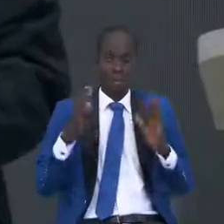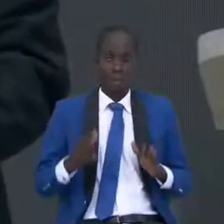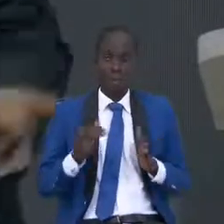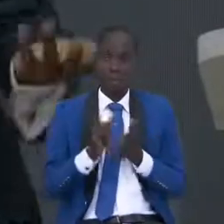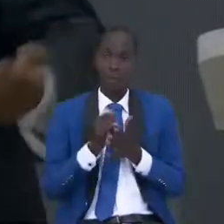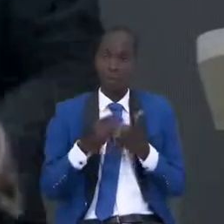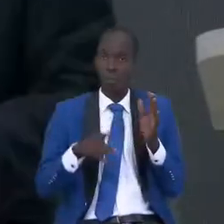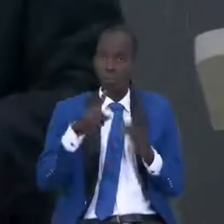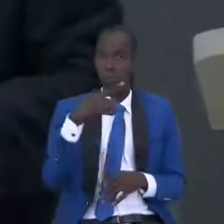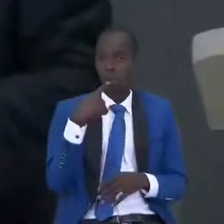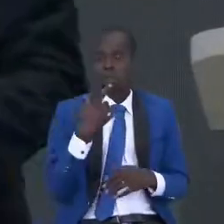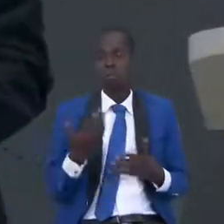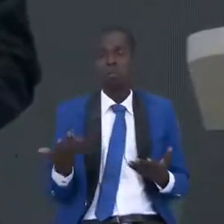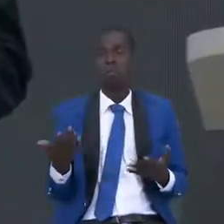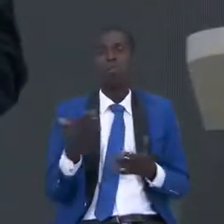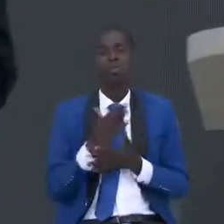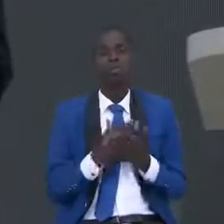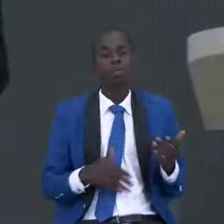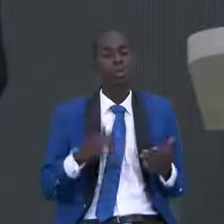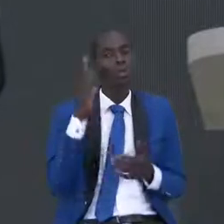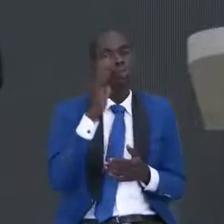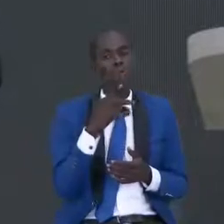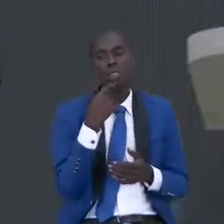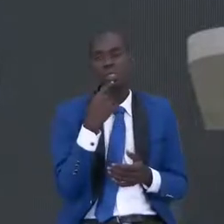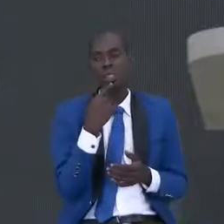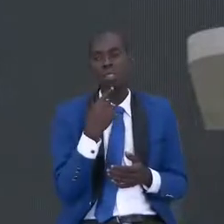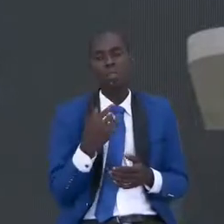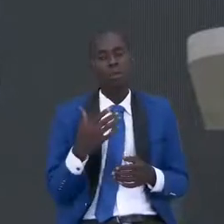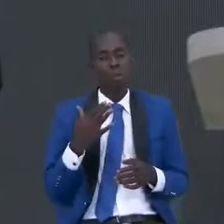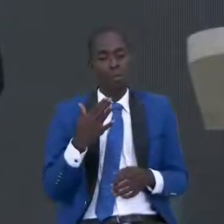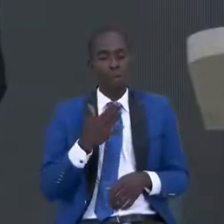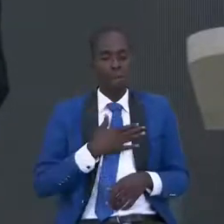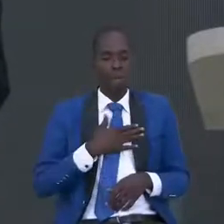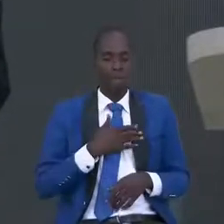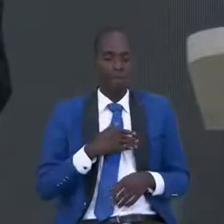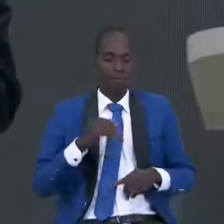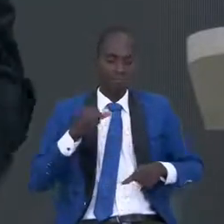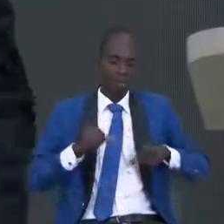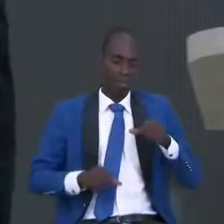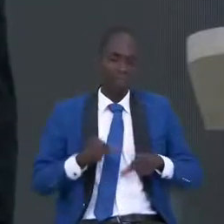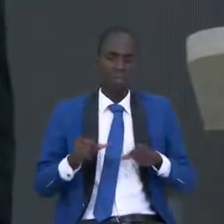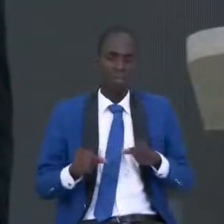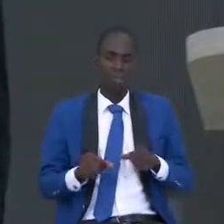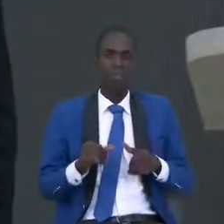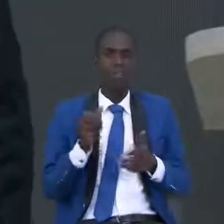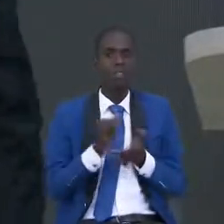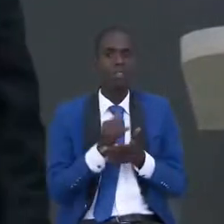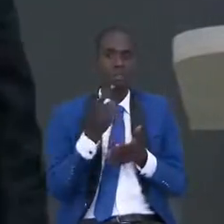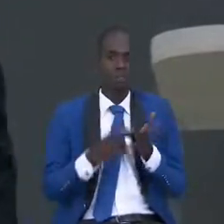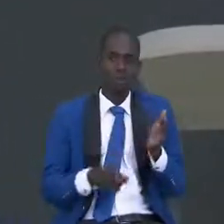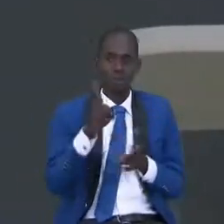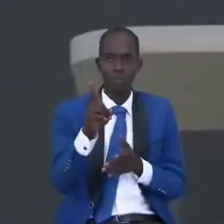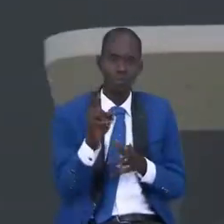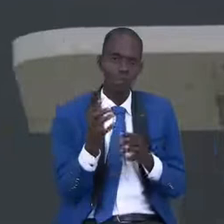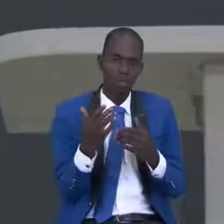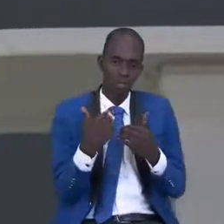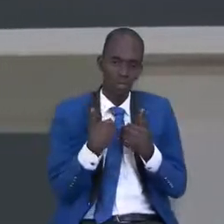réclames. Certains disent, mon incrédulité. C'est ce qu'il réclame.